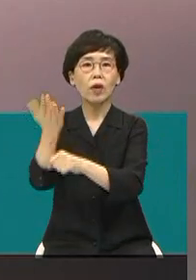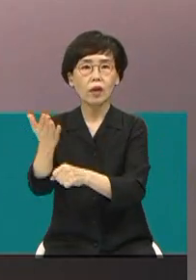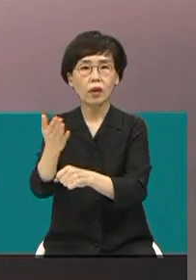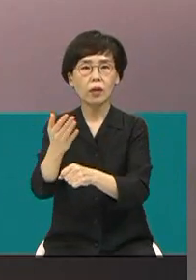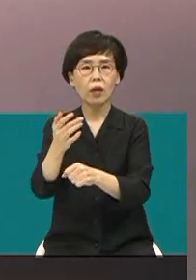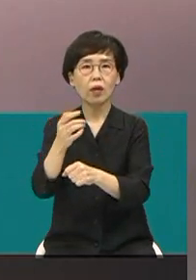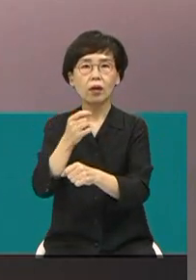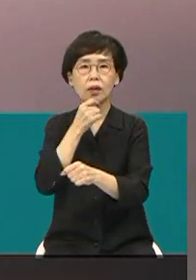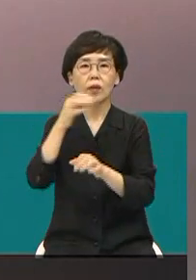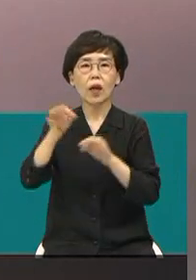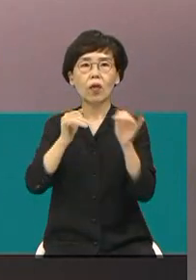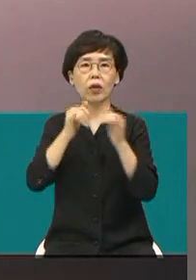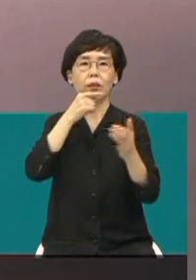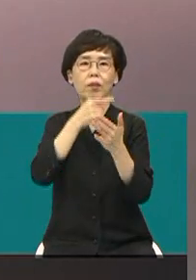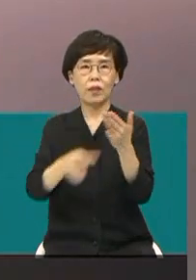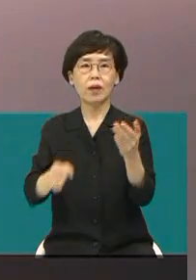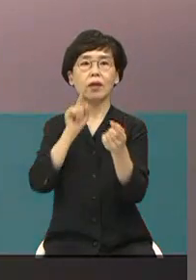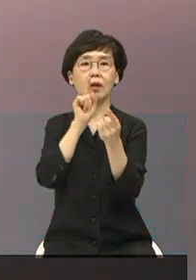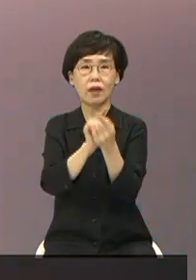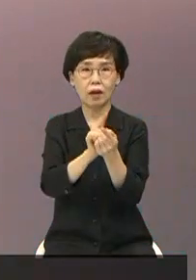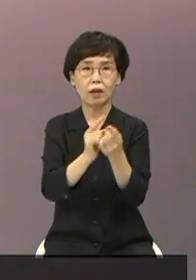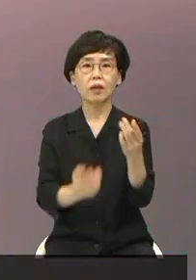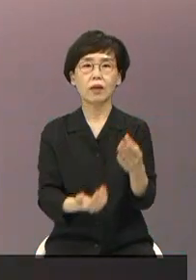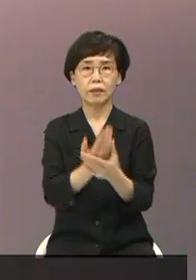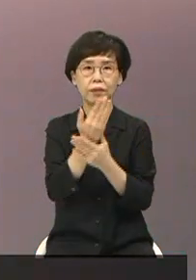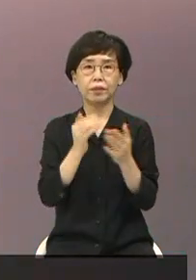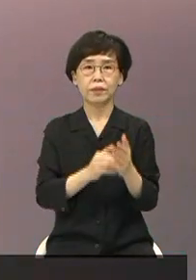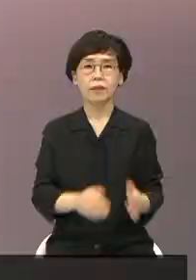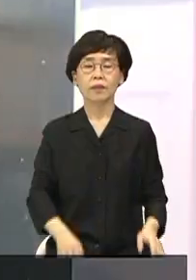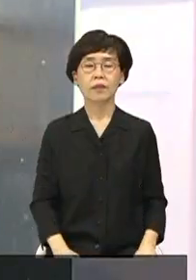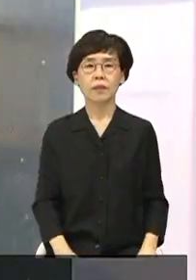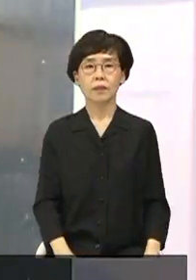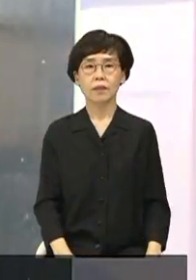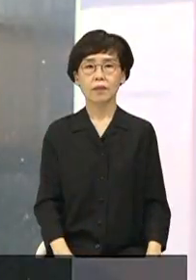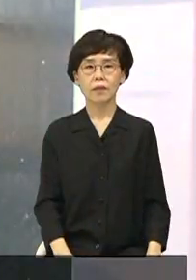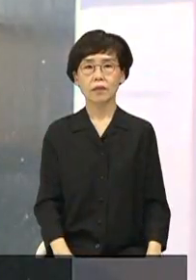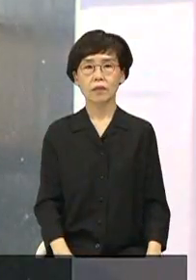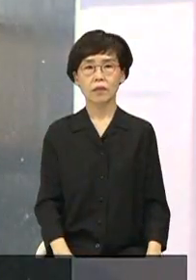소상공인이 피해를 보는 일이 발생했습니다. 배대원 기자입니다.